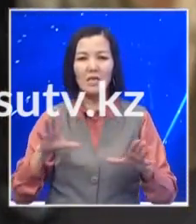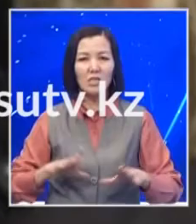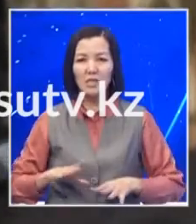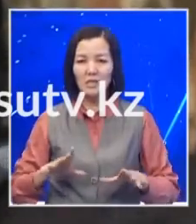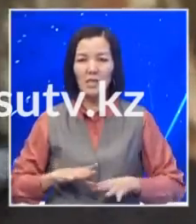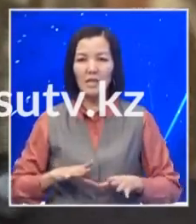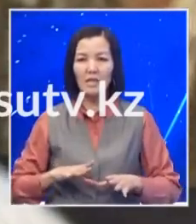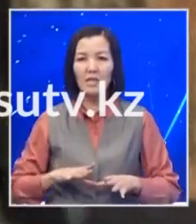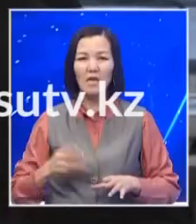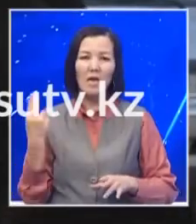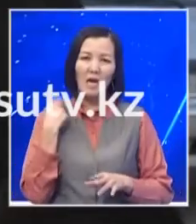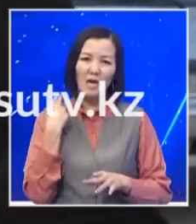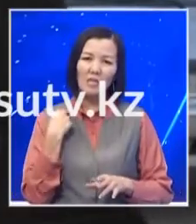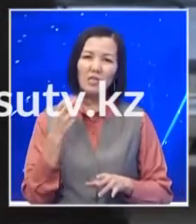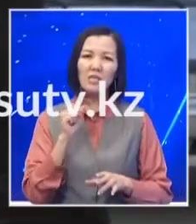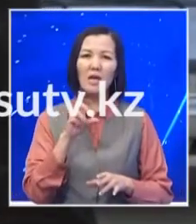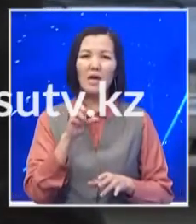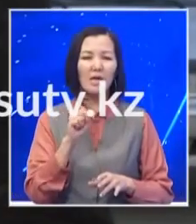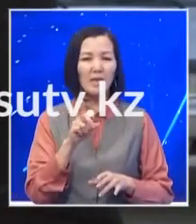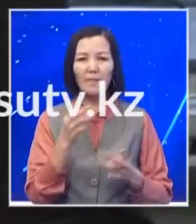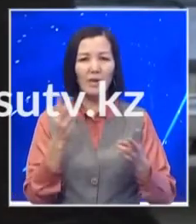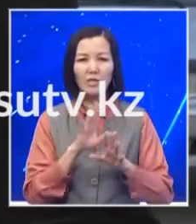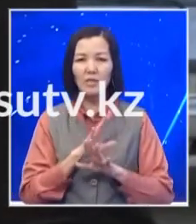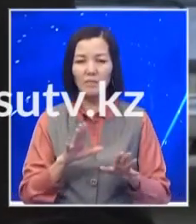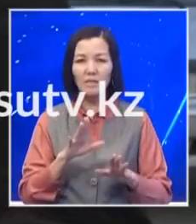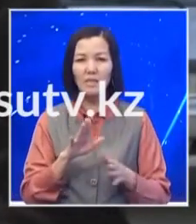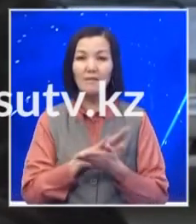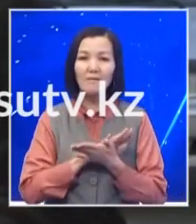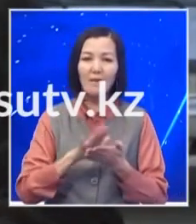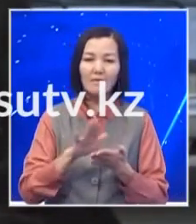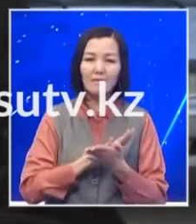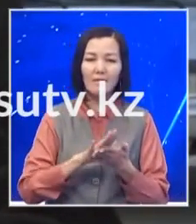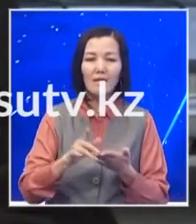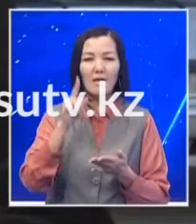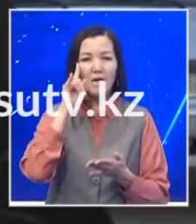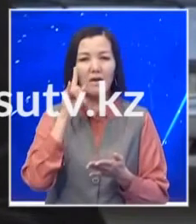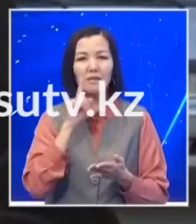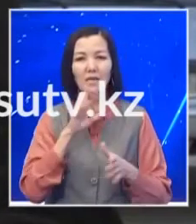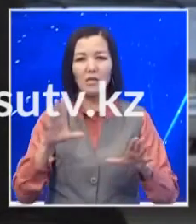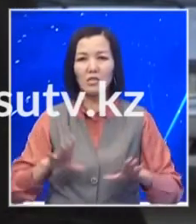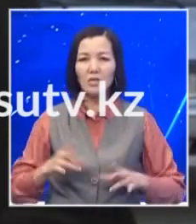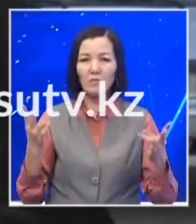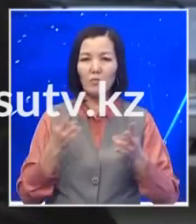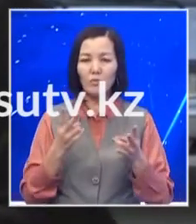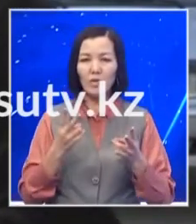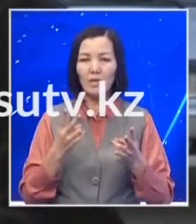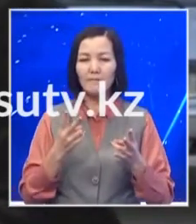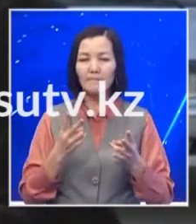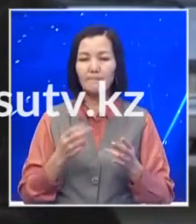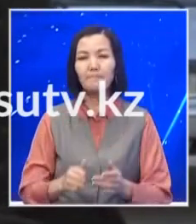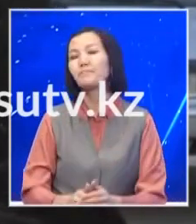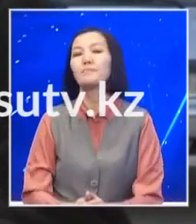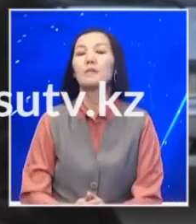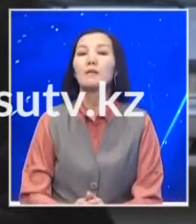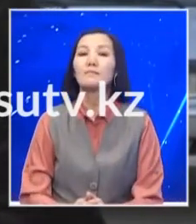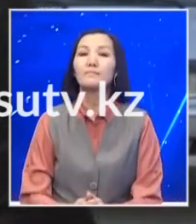мынау ағылшын жылқылар бар, араб жылқылар бар. Соған байланысты бұл аттарында өзіндік бір құндылықтар барлығын, өзіндік бір